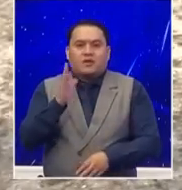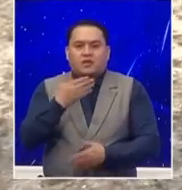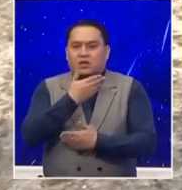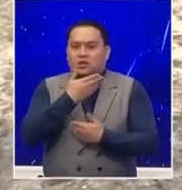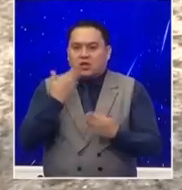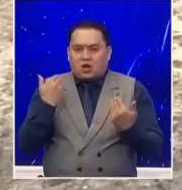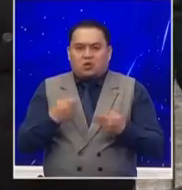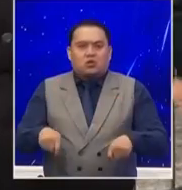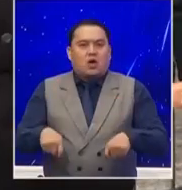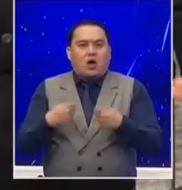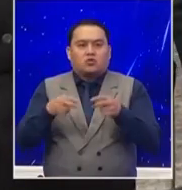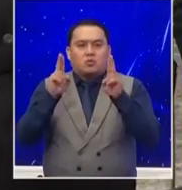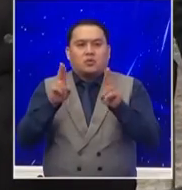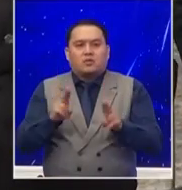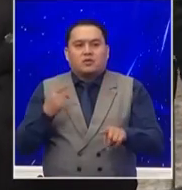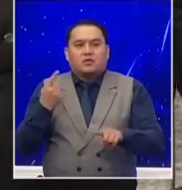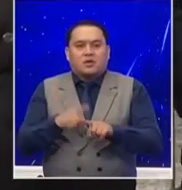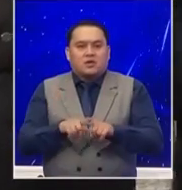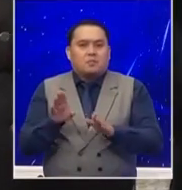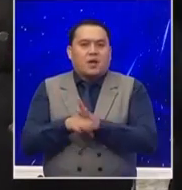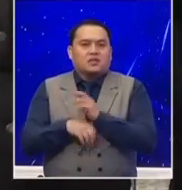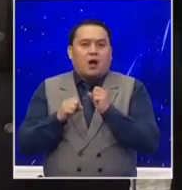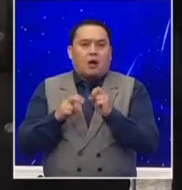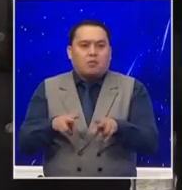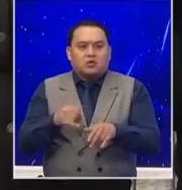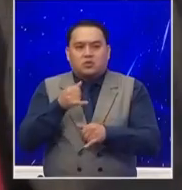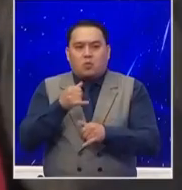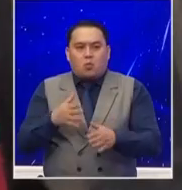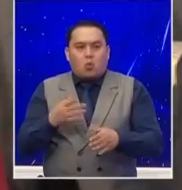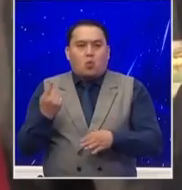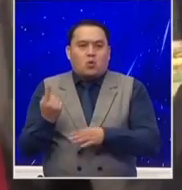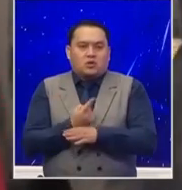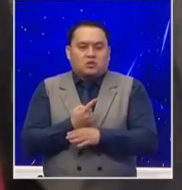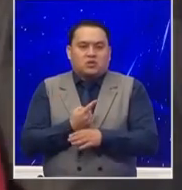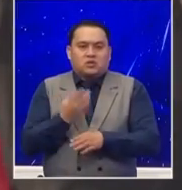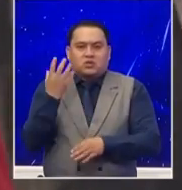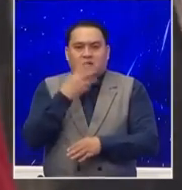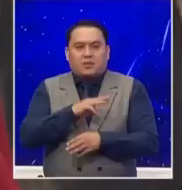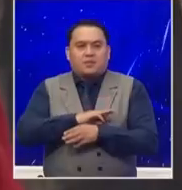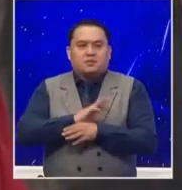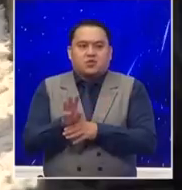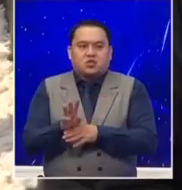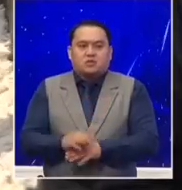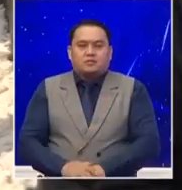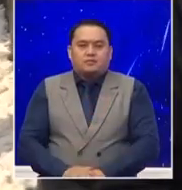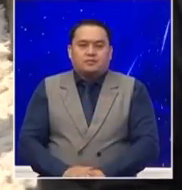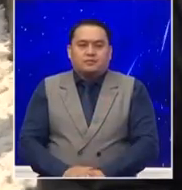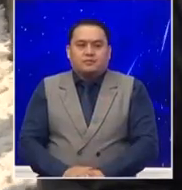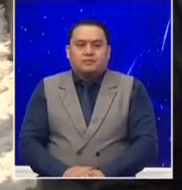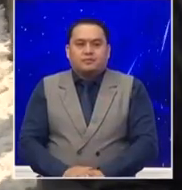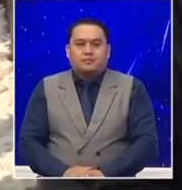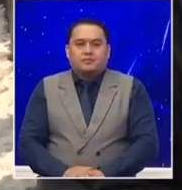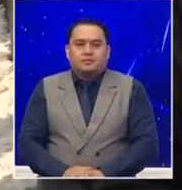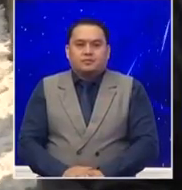тому же, из-за нарушения правил техники безопасности, они едва не лишились единственного источника теплоснабжения.